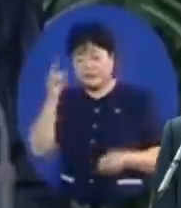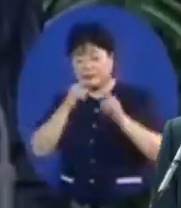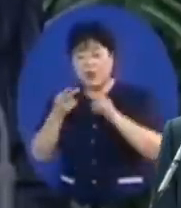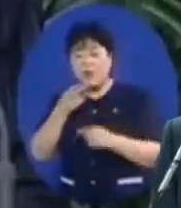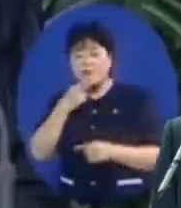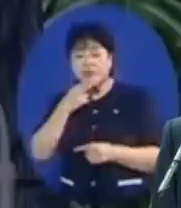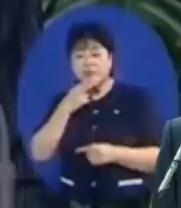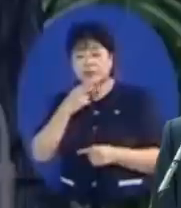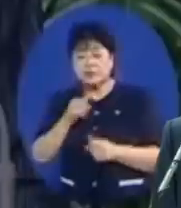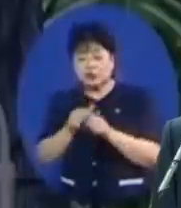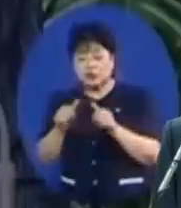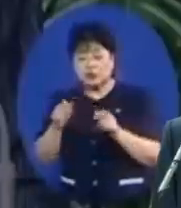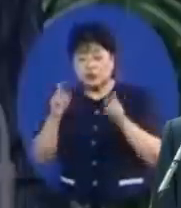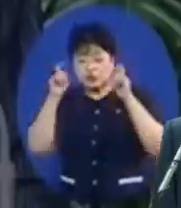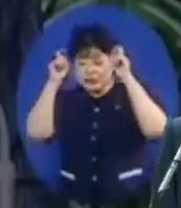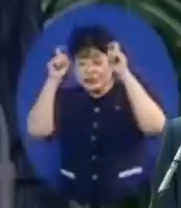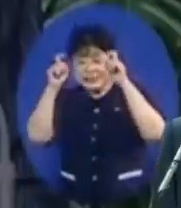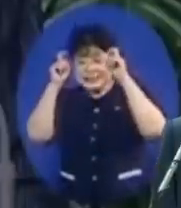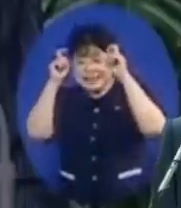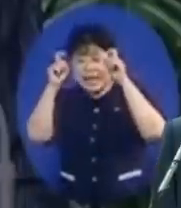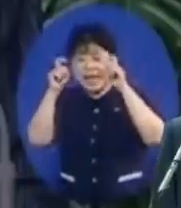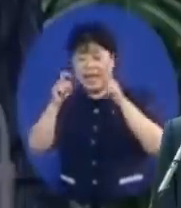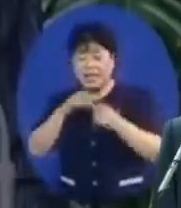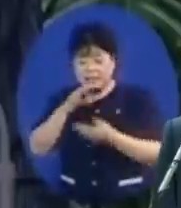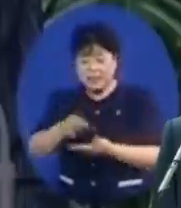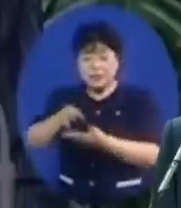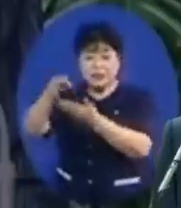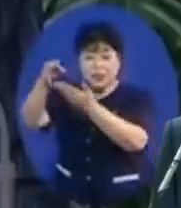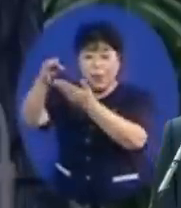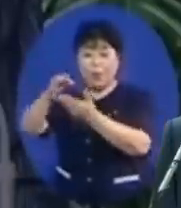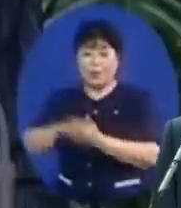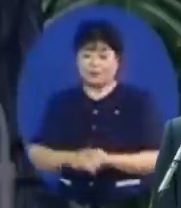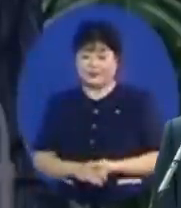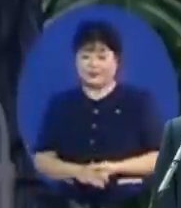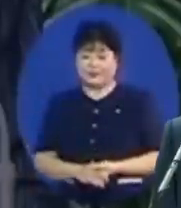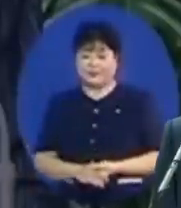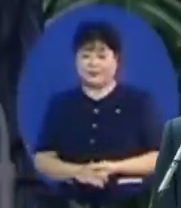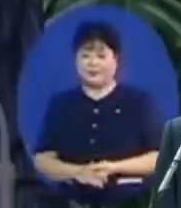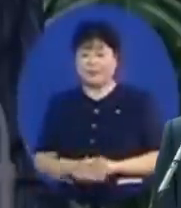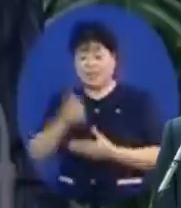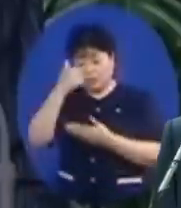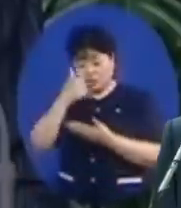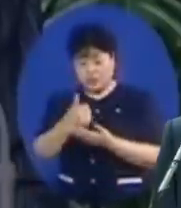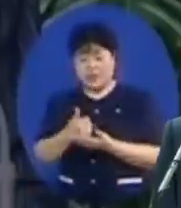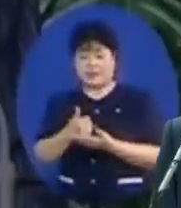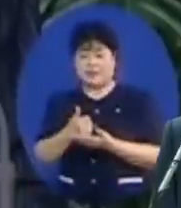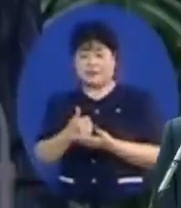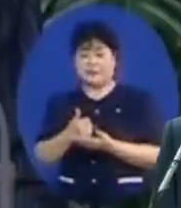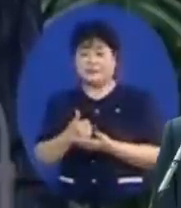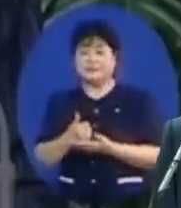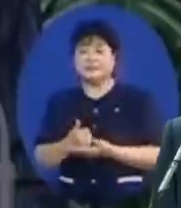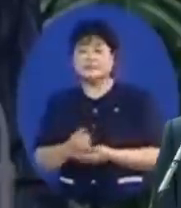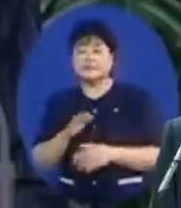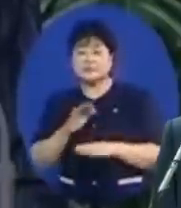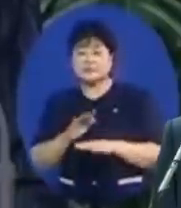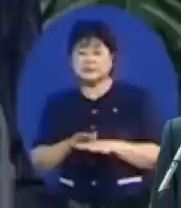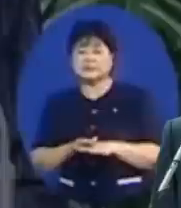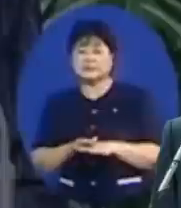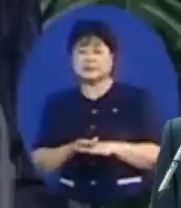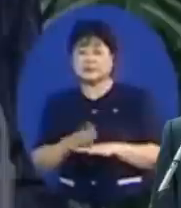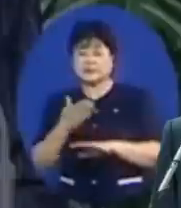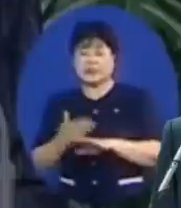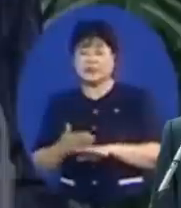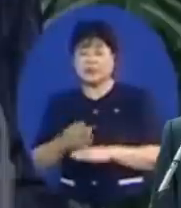제물로 드리고 여기에 범한 자기 죄로서 손실을 가져온